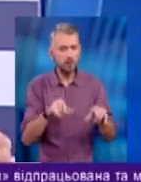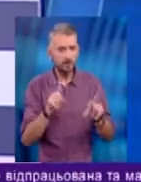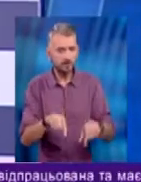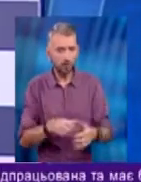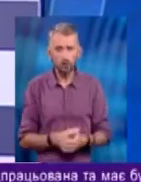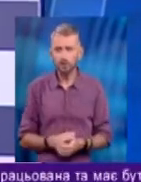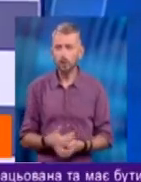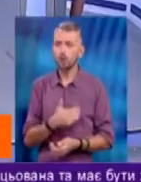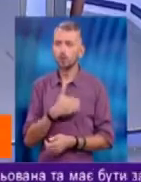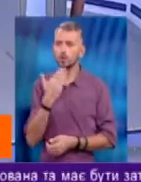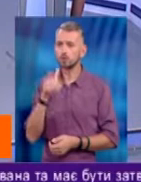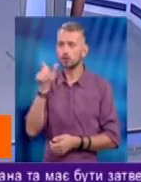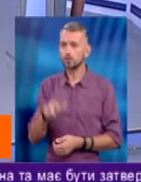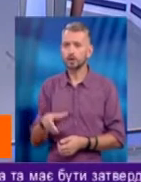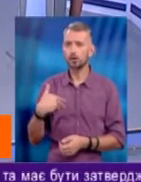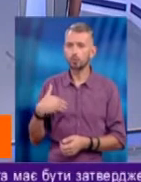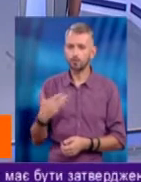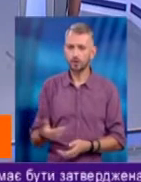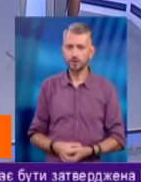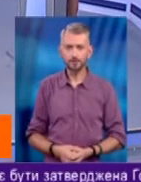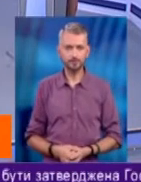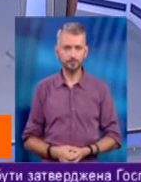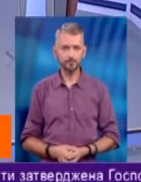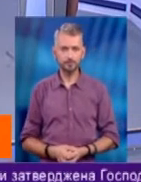Пані Ольго, хоче запитати людина. Доброго вечора.